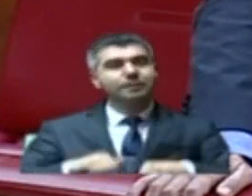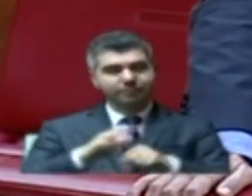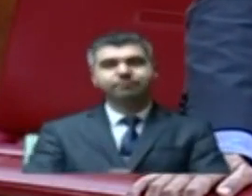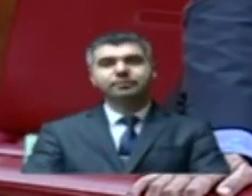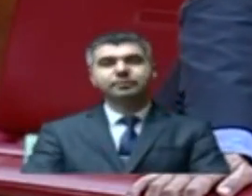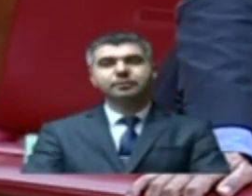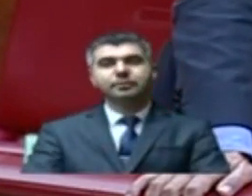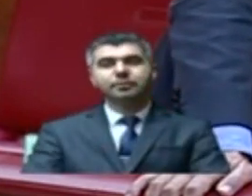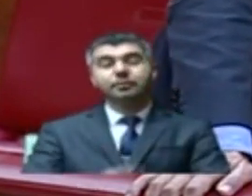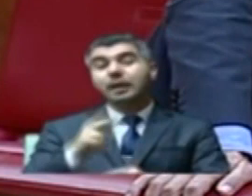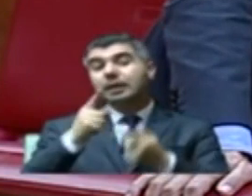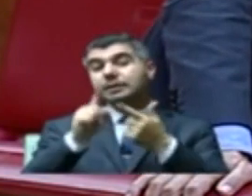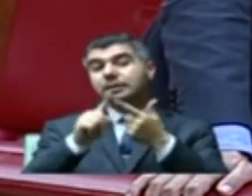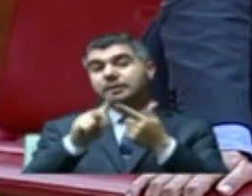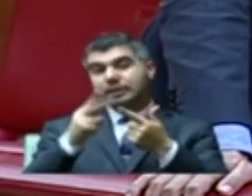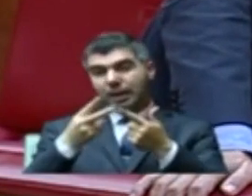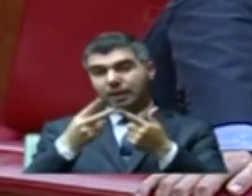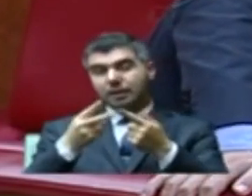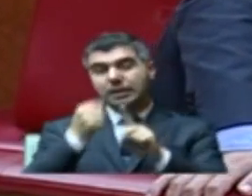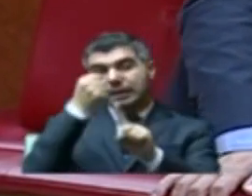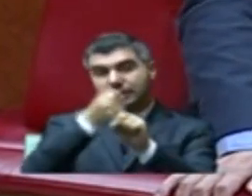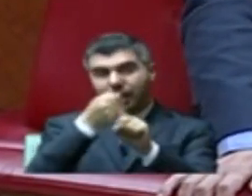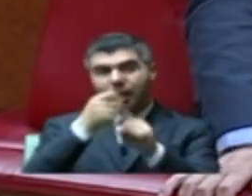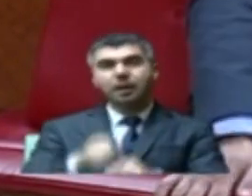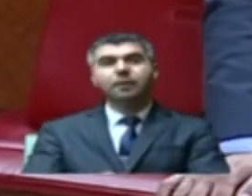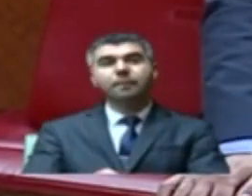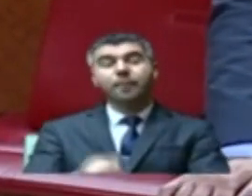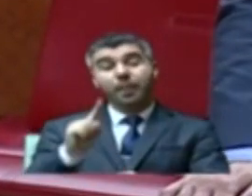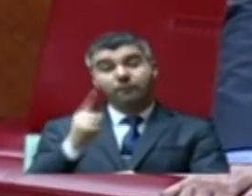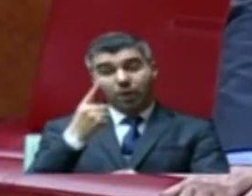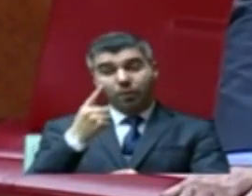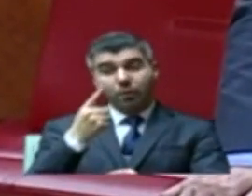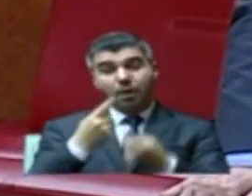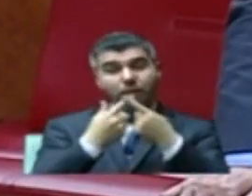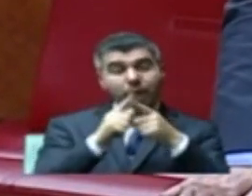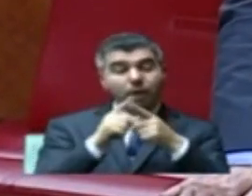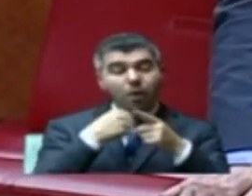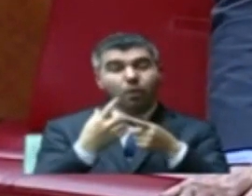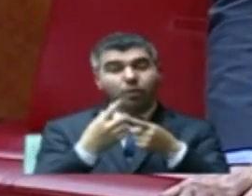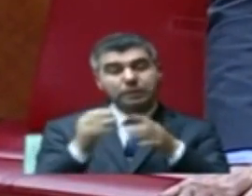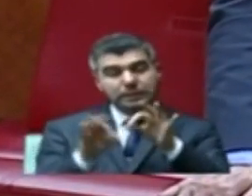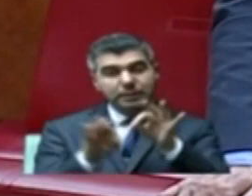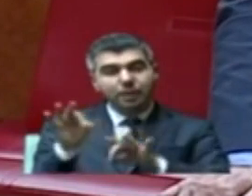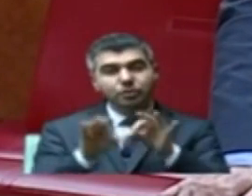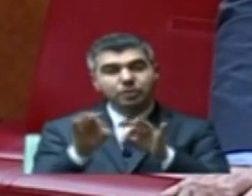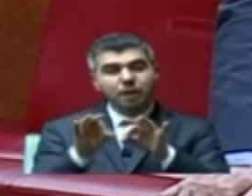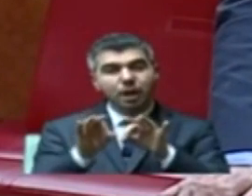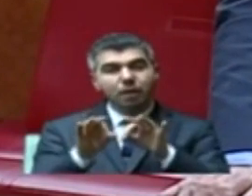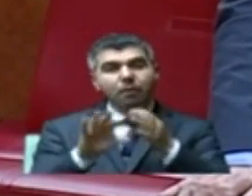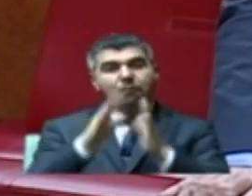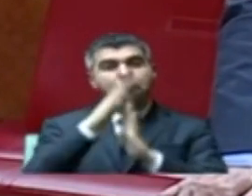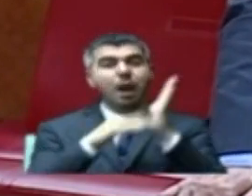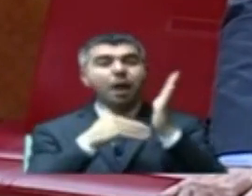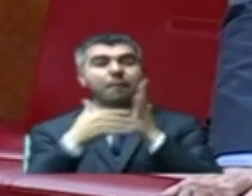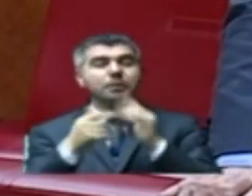المسألة الثانية التي يتضمنها هذا الإصلاح، أولا نحن في حاجة إلى خريطة جامعية وطنية